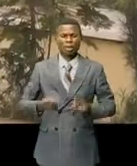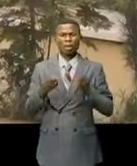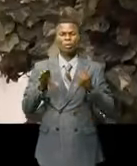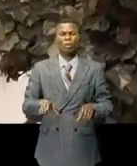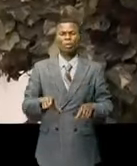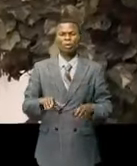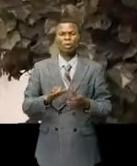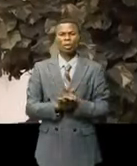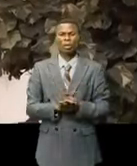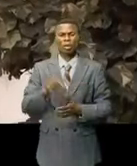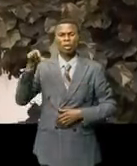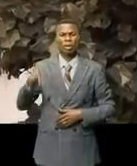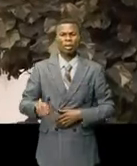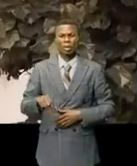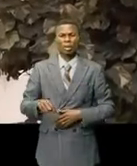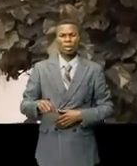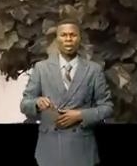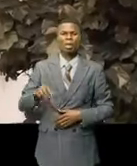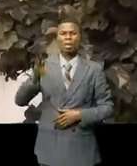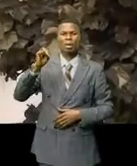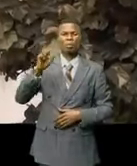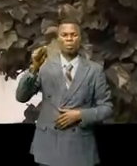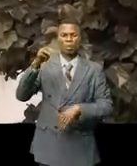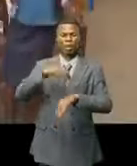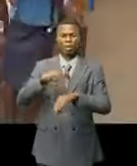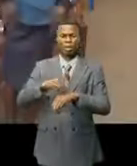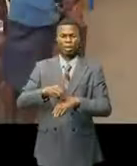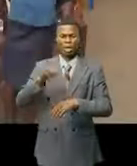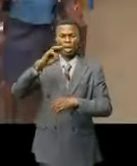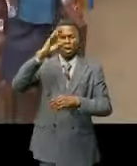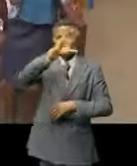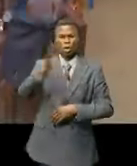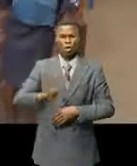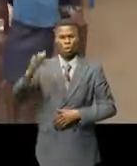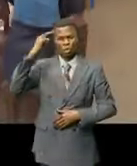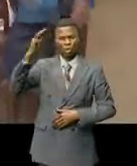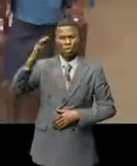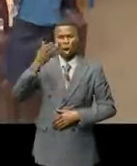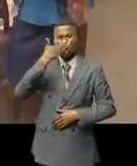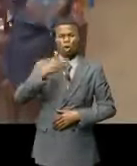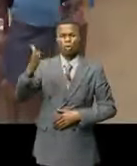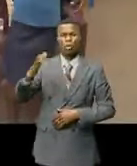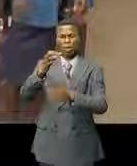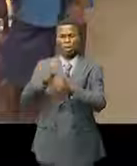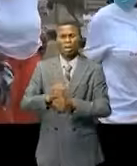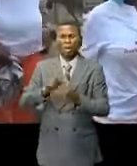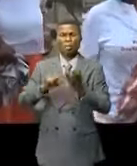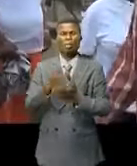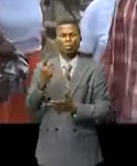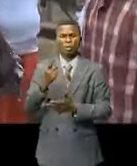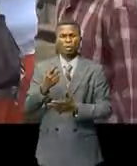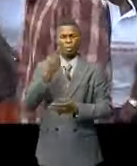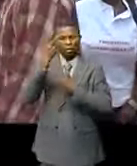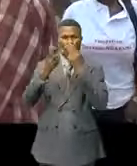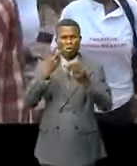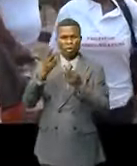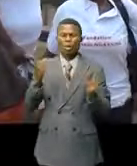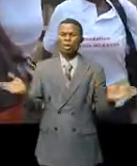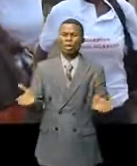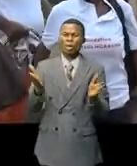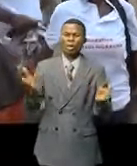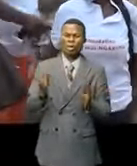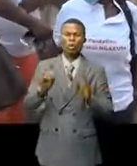Congo, au quartier Matadi Mayo dans la commune de Mongafula. Ce centre a reçu pour la première fois la visite de réconfort